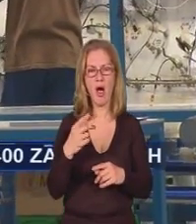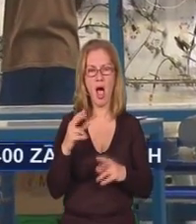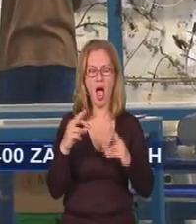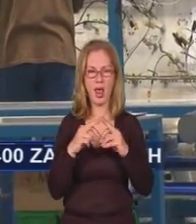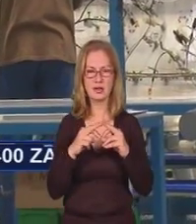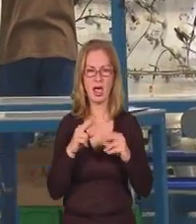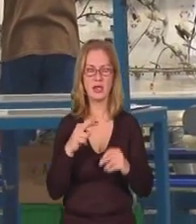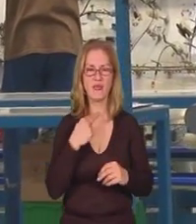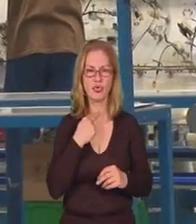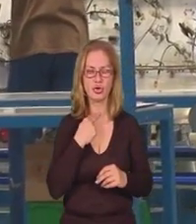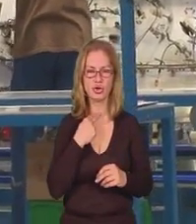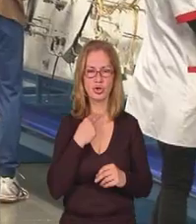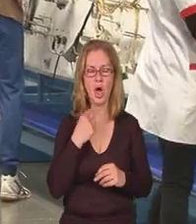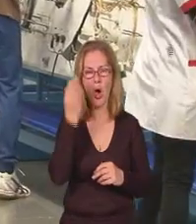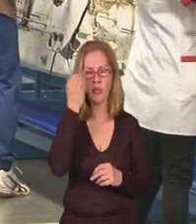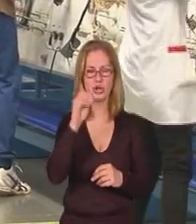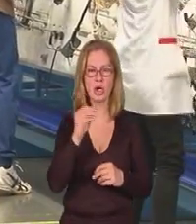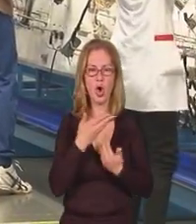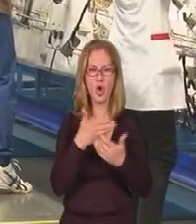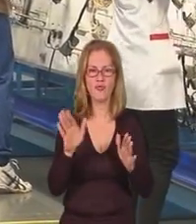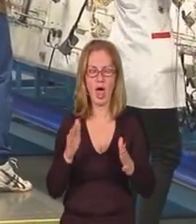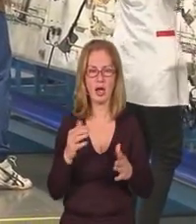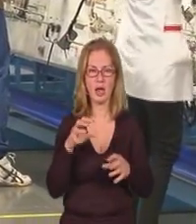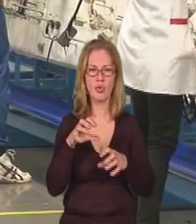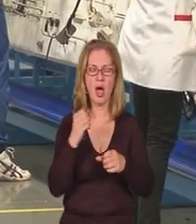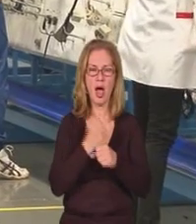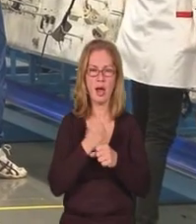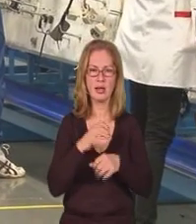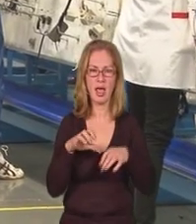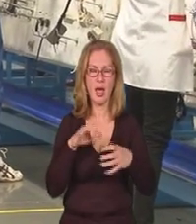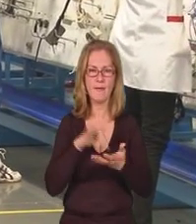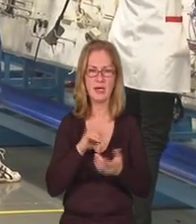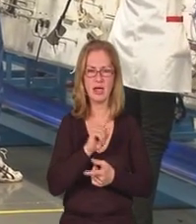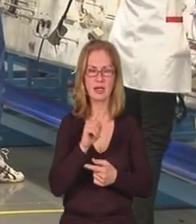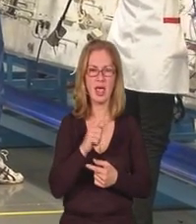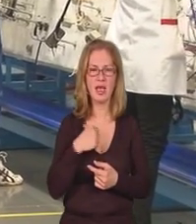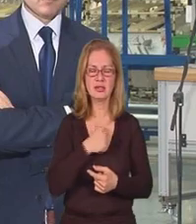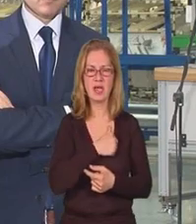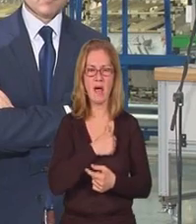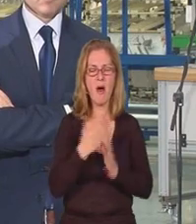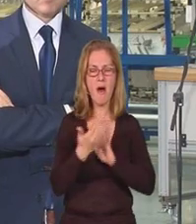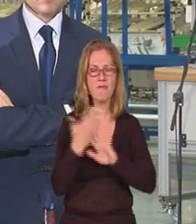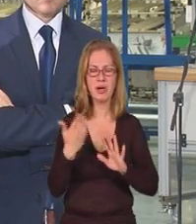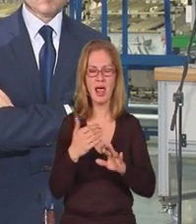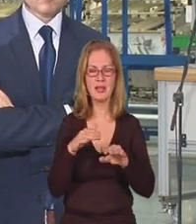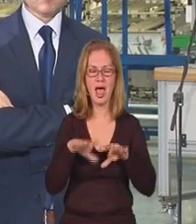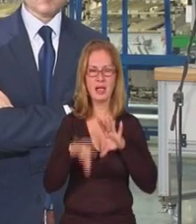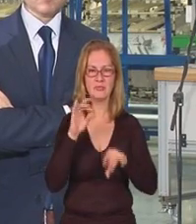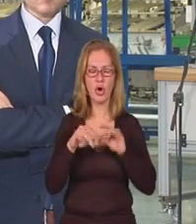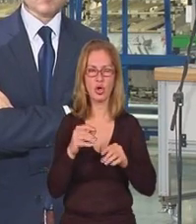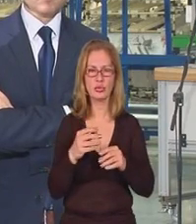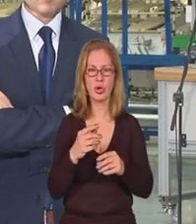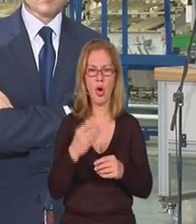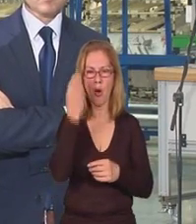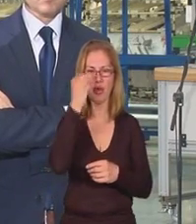Aleksandar Vučić. On je rekao i da obećanje o otvaranju radnih mesta nije bilo samo predizborno obećanje. Za mene je velika čast i